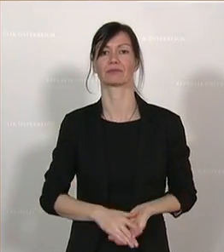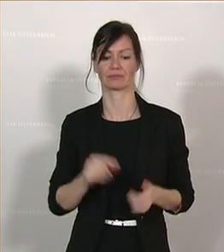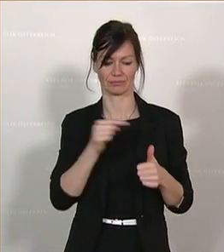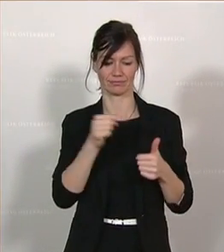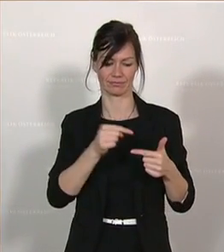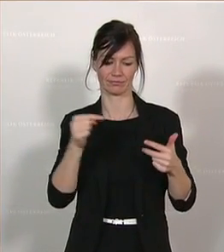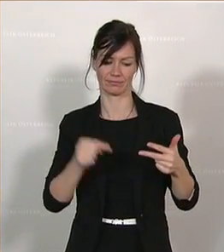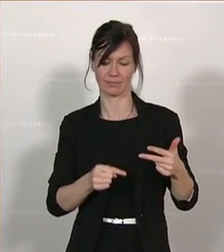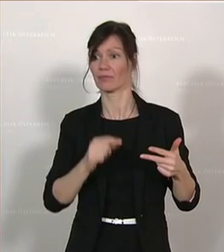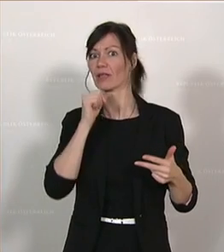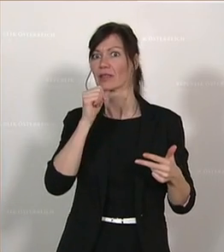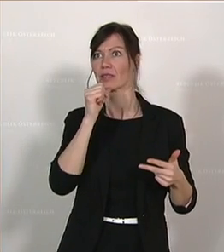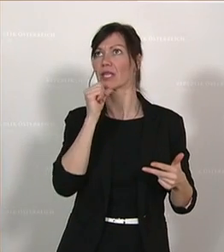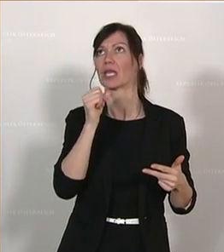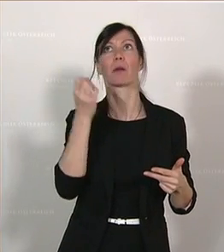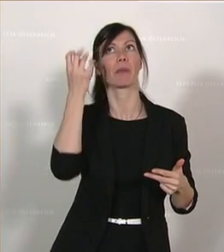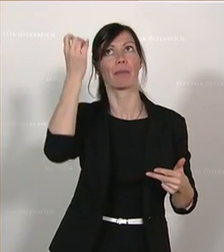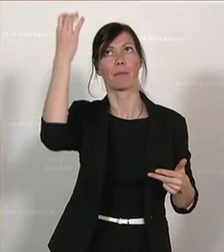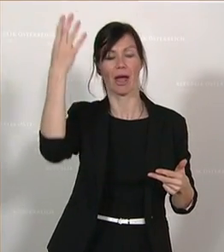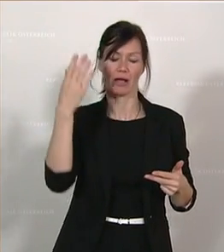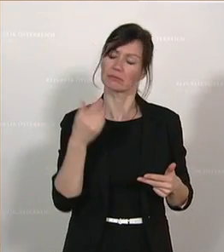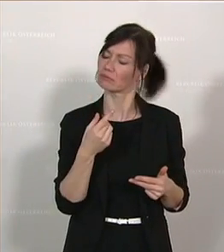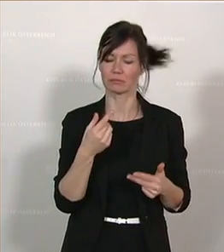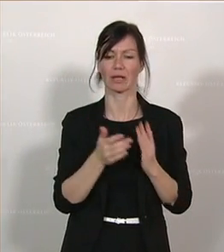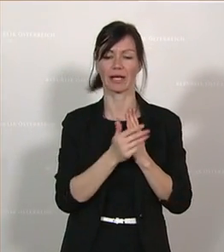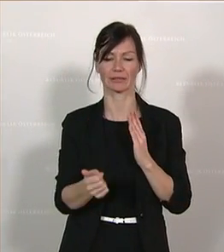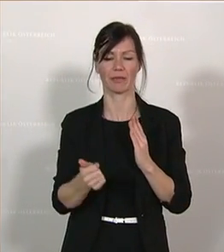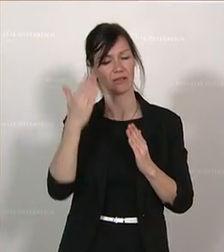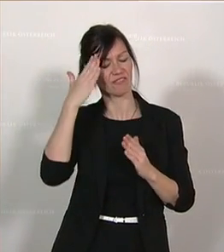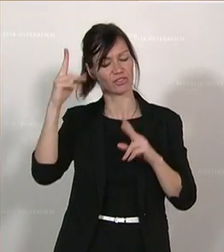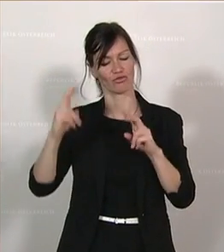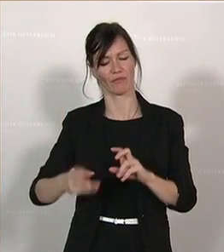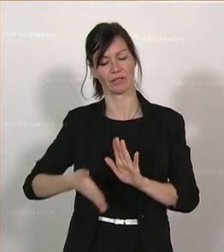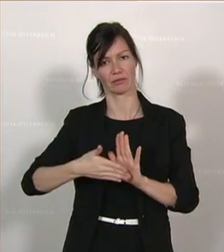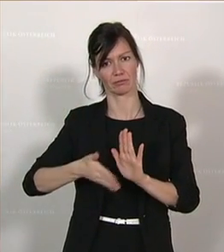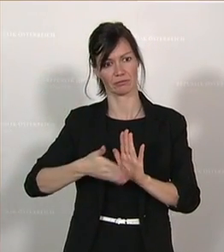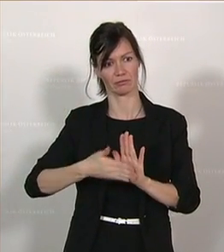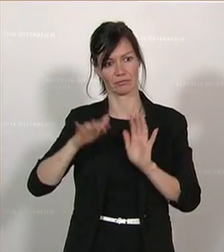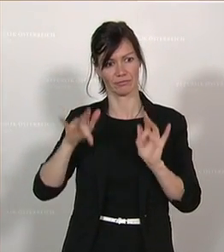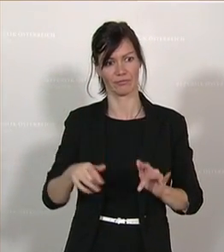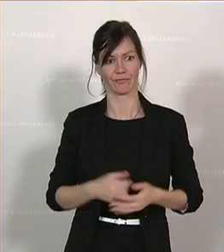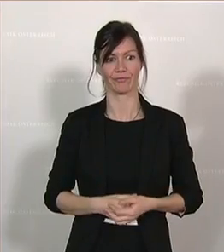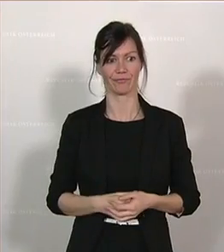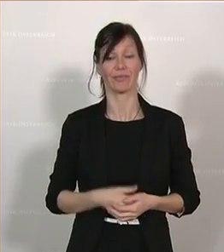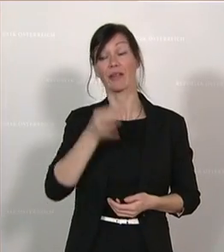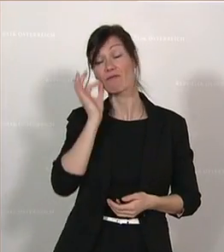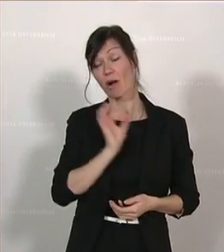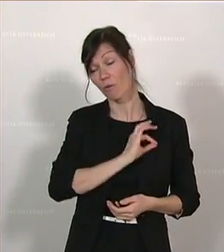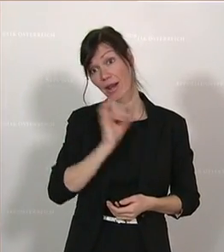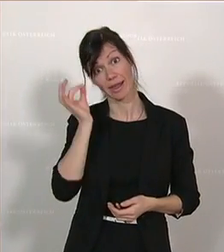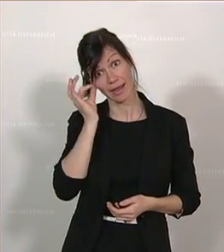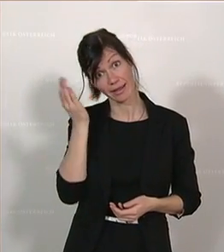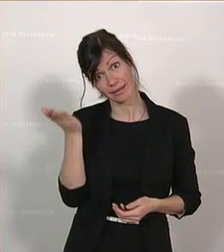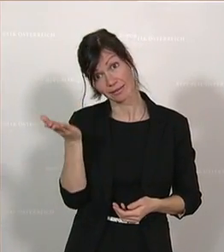alles nicht irgendwelche Behauptungen, sondern das sind Experten und wissenschaftliche Studien, die das festgestellt haben. Frau Kollegin,